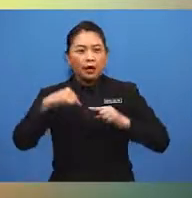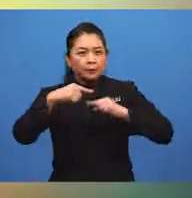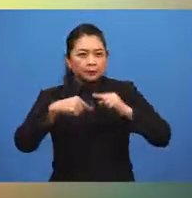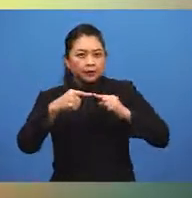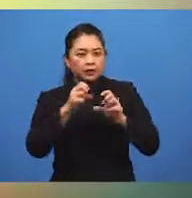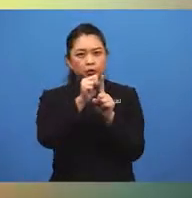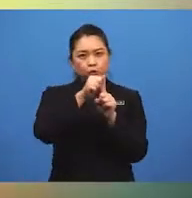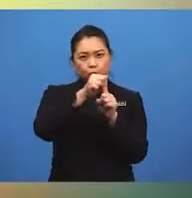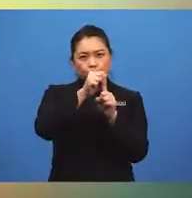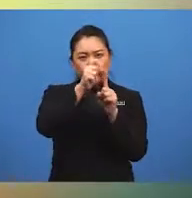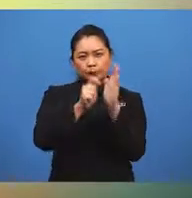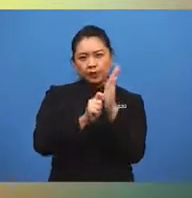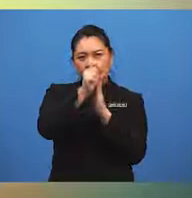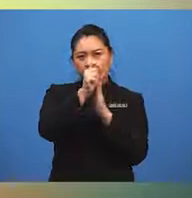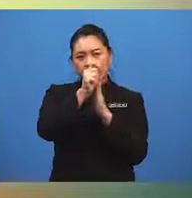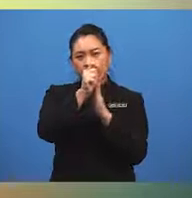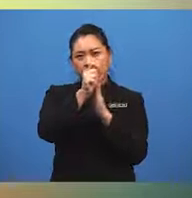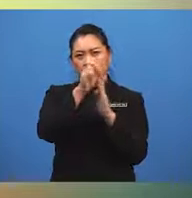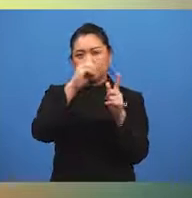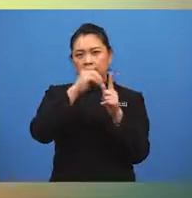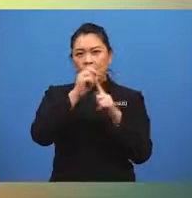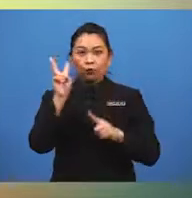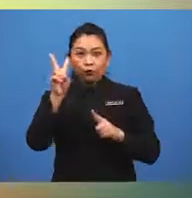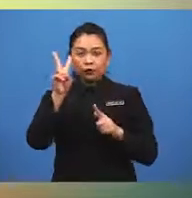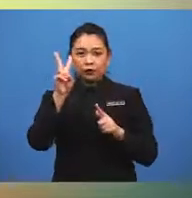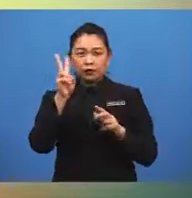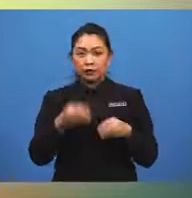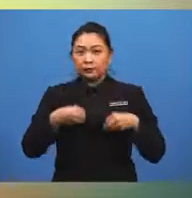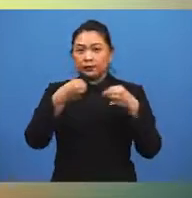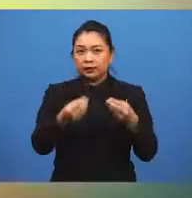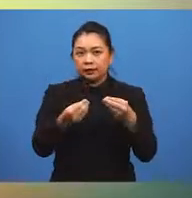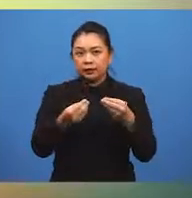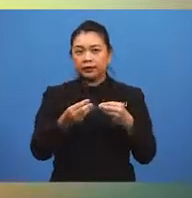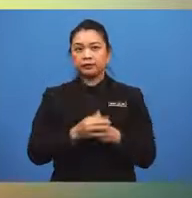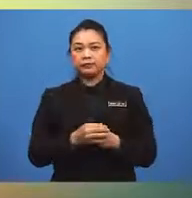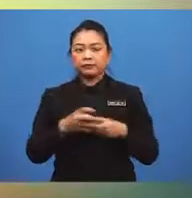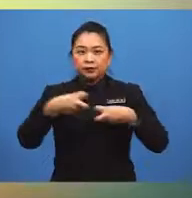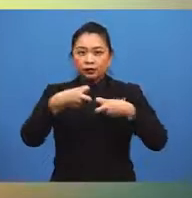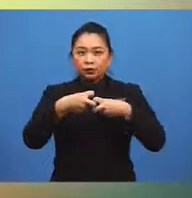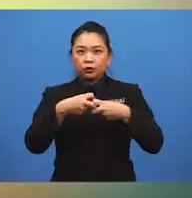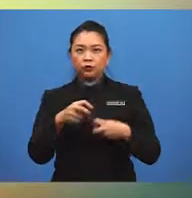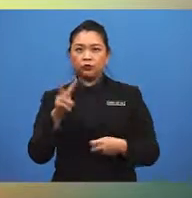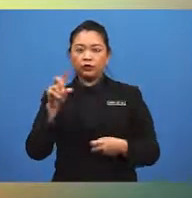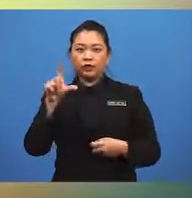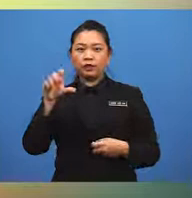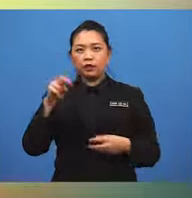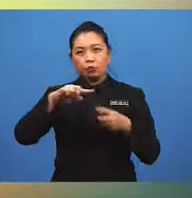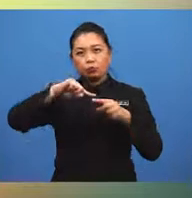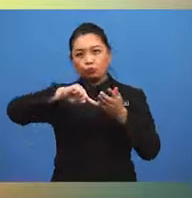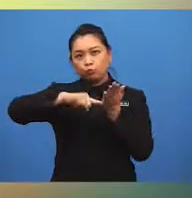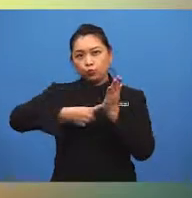Apabila suhu meningkat atau voltan dibekalkan kepada unsur silikon, elektron valen mula